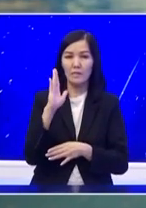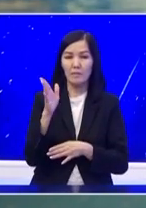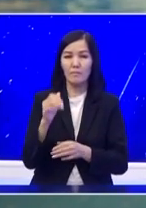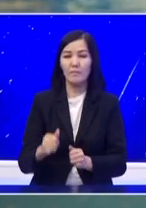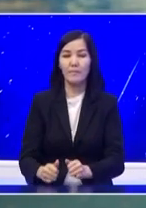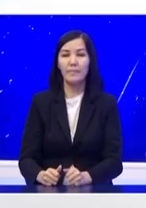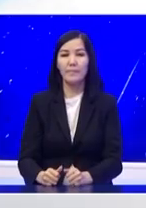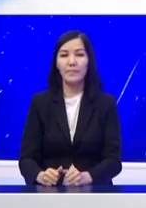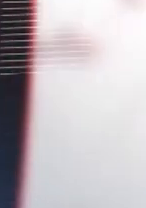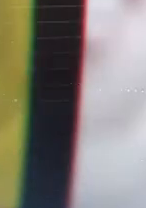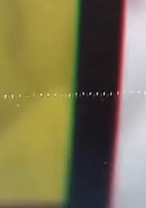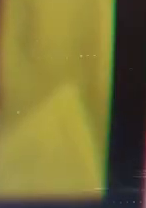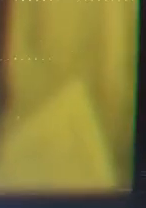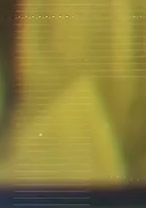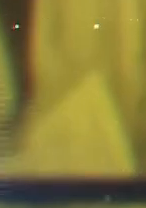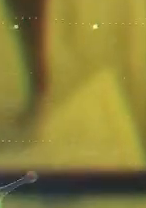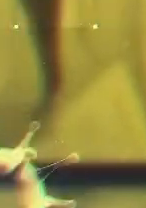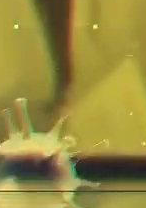етсін.